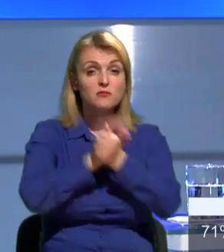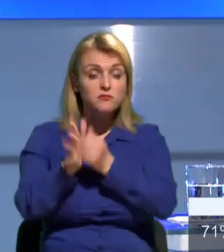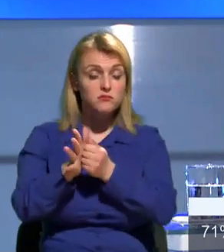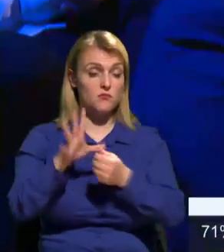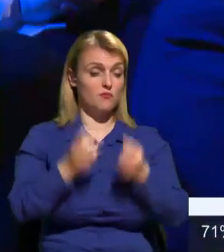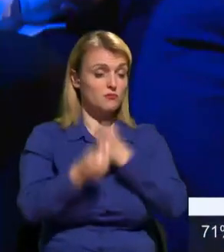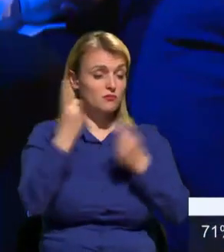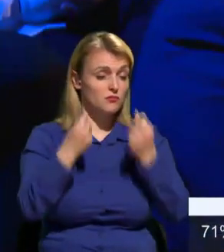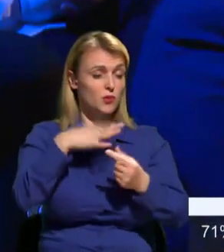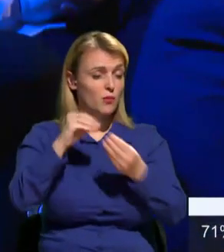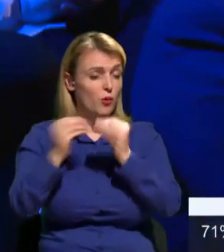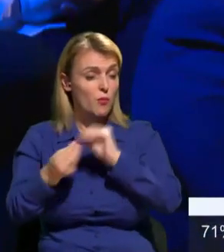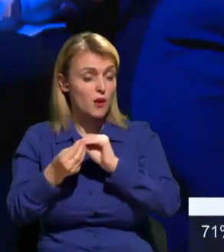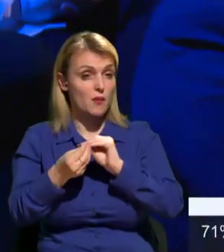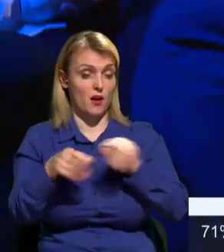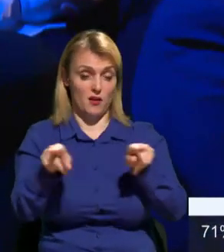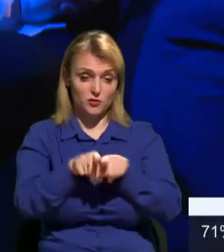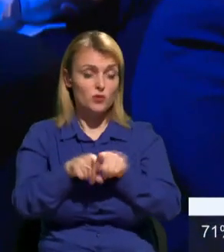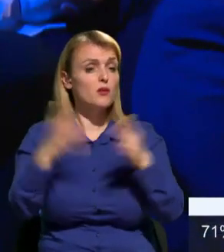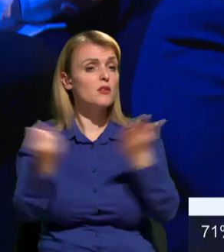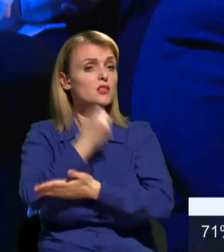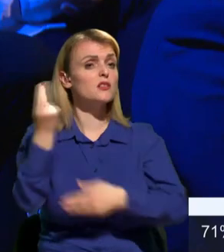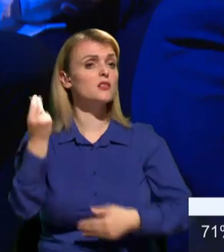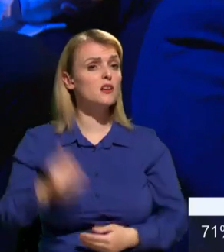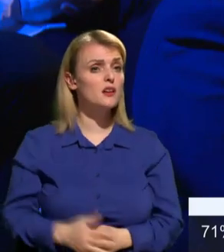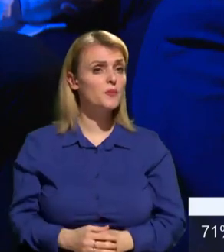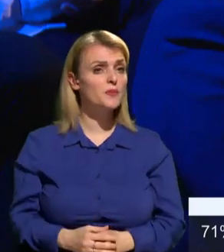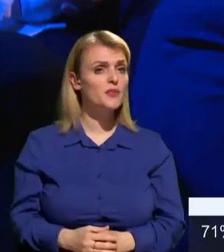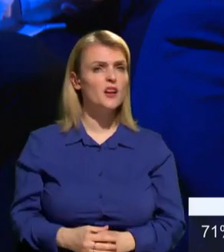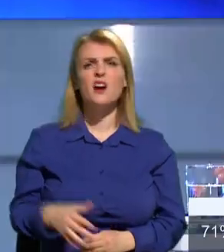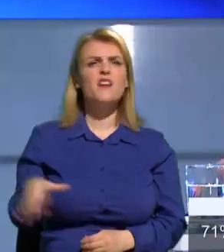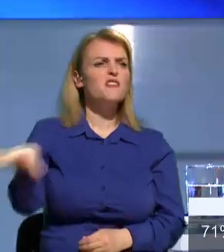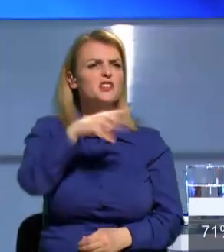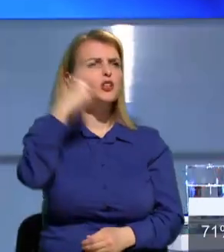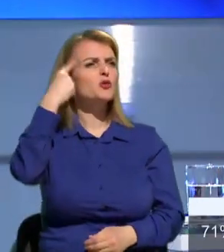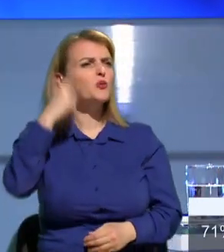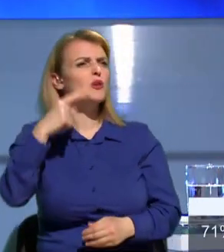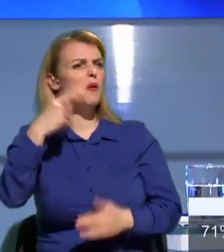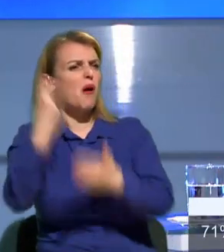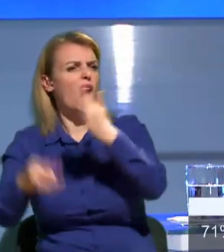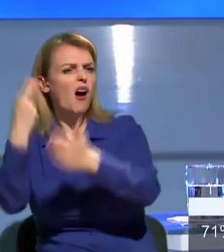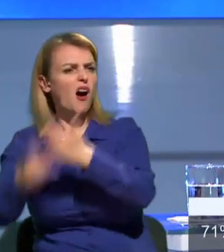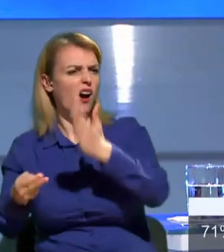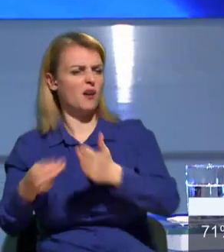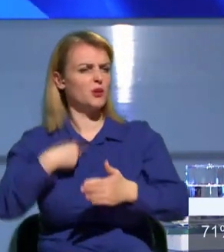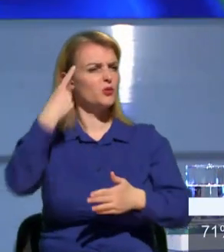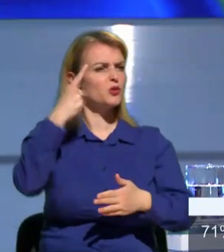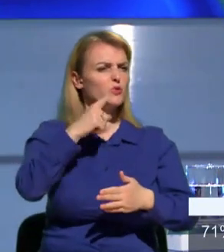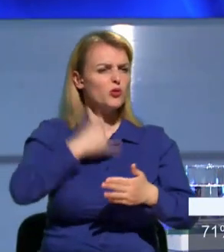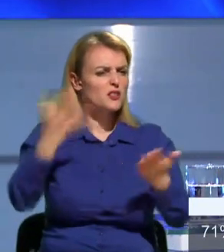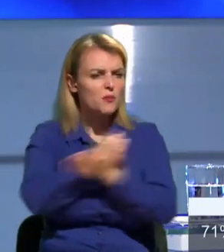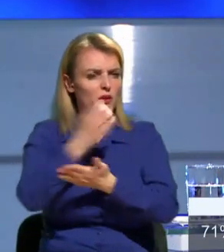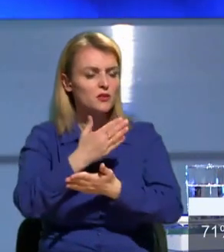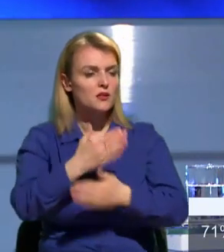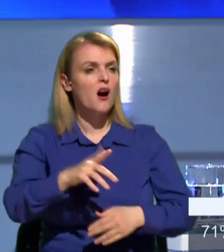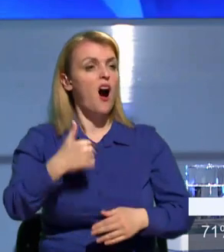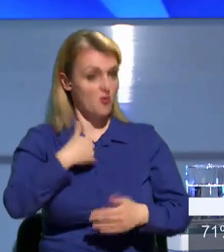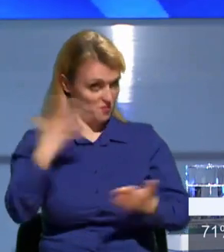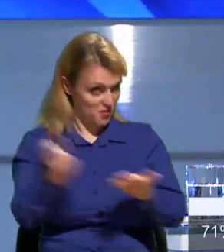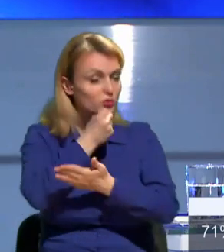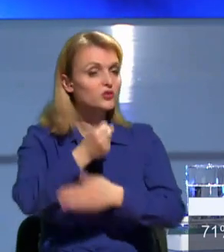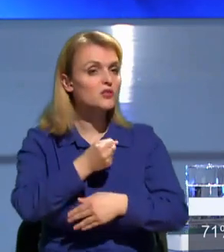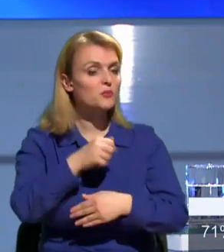buget, mai mult ca anul trecut. Cine credea? Toți credeau că o să ne prăbușim. Dar noi am reușit. De ce? Pentru că am muncit în echipă. Președintele